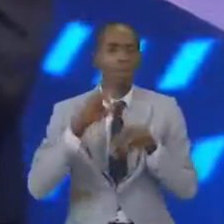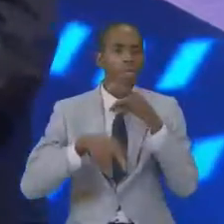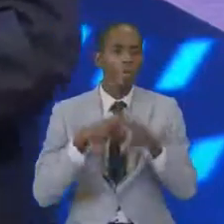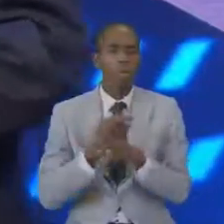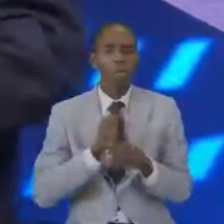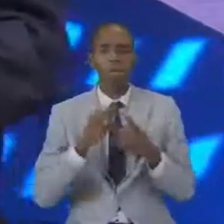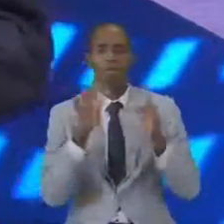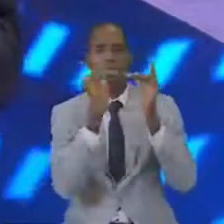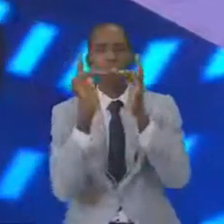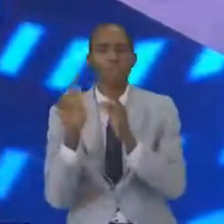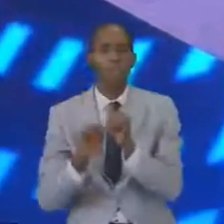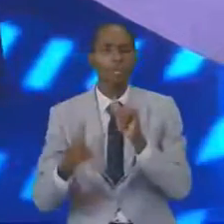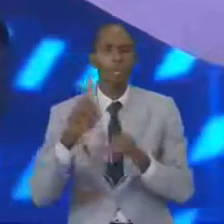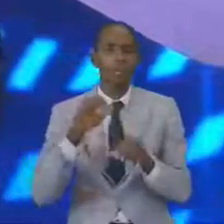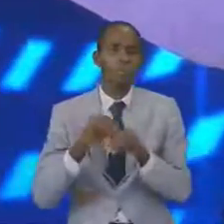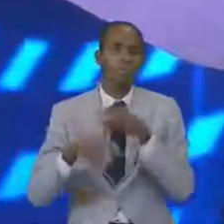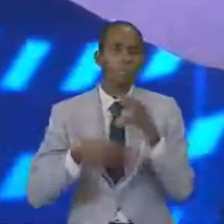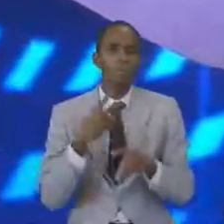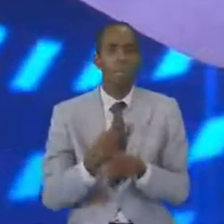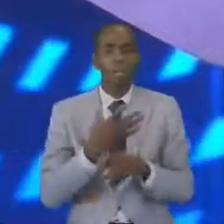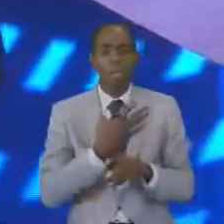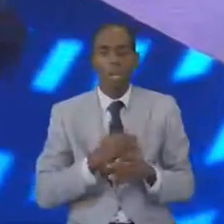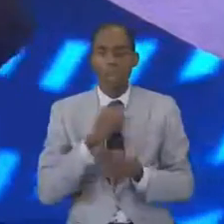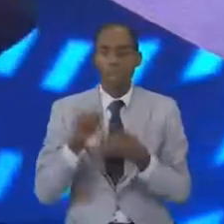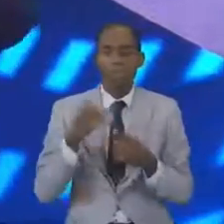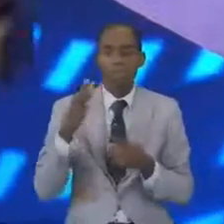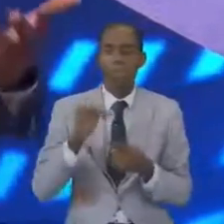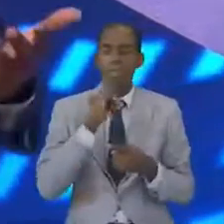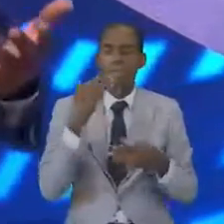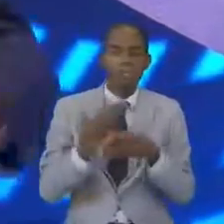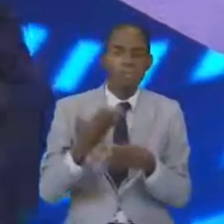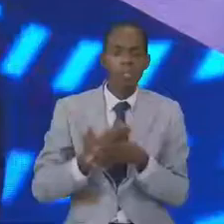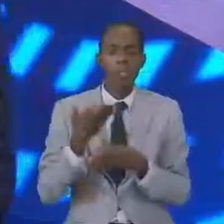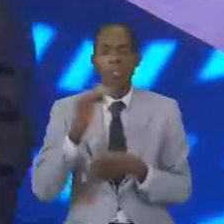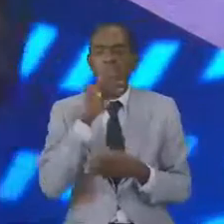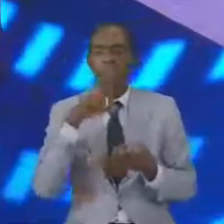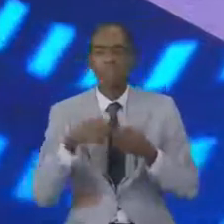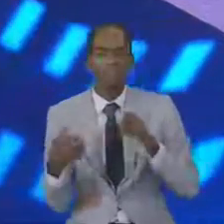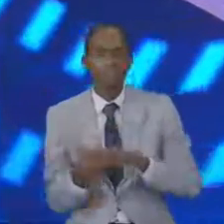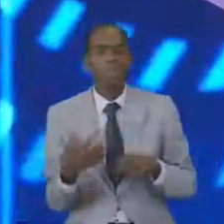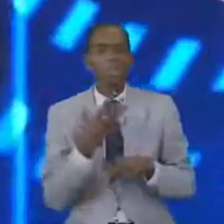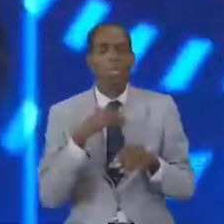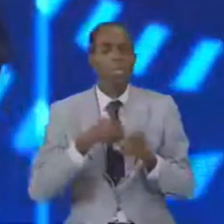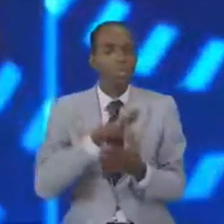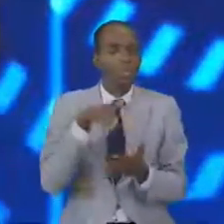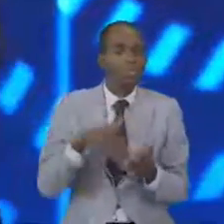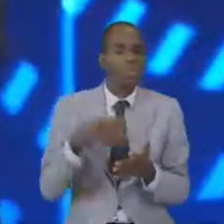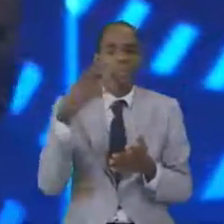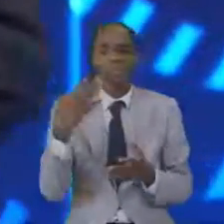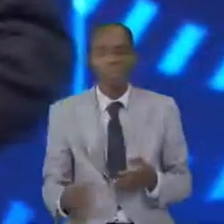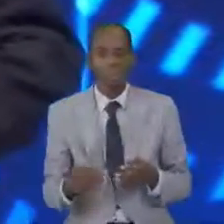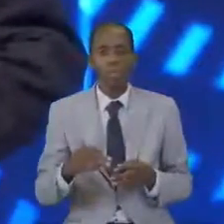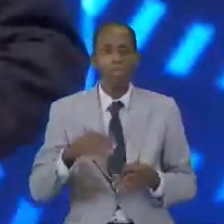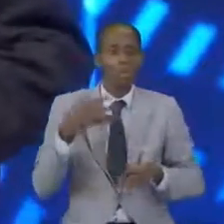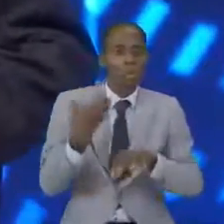vais atteindre le monde et maintenant il raconte des pierres d'échappement il rencontre de barrières quelques